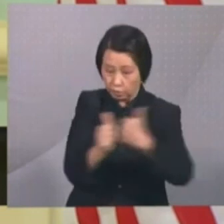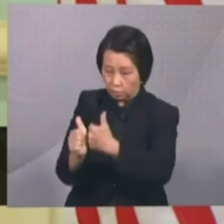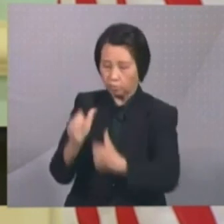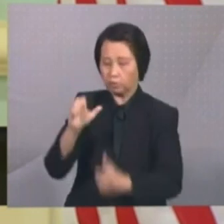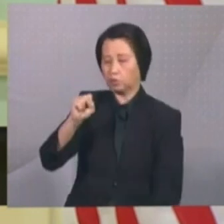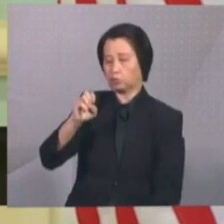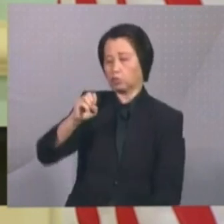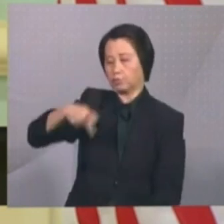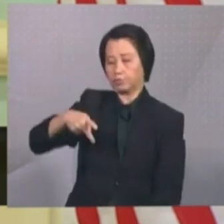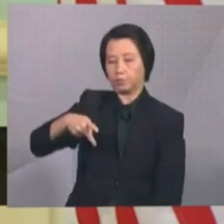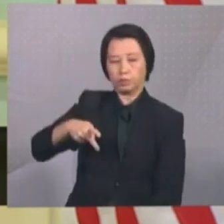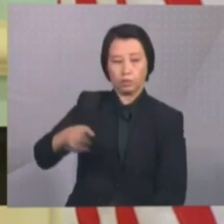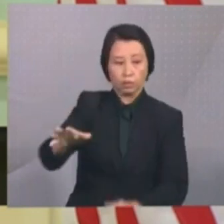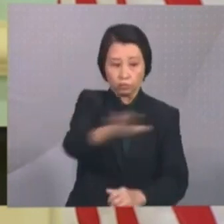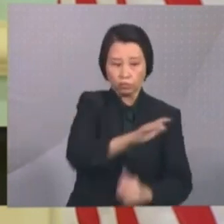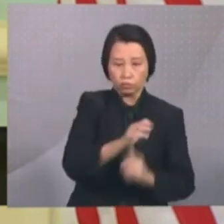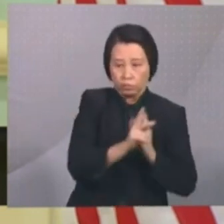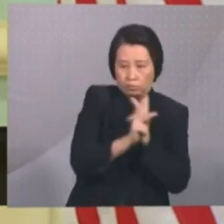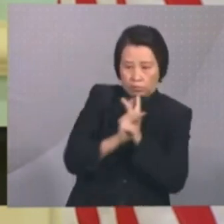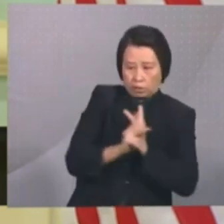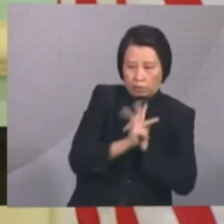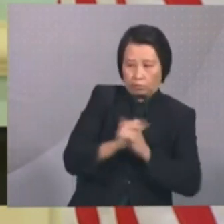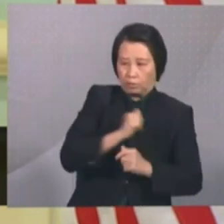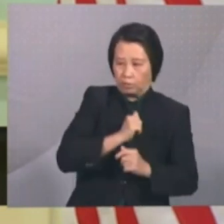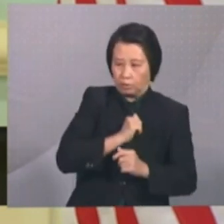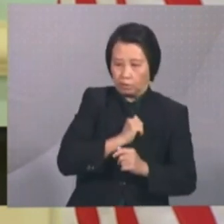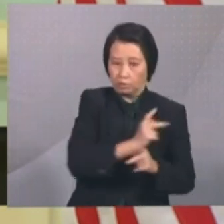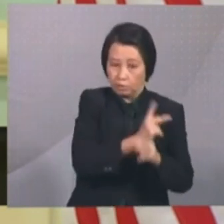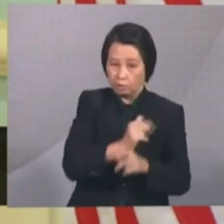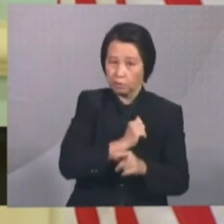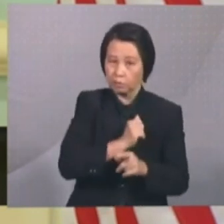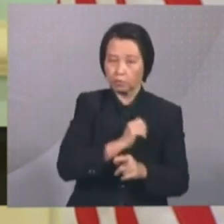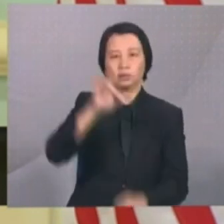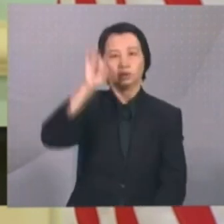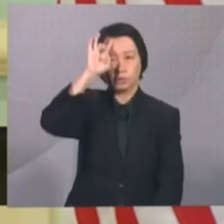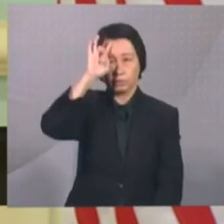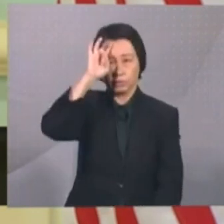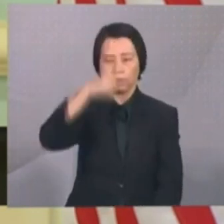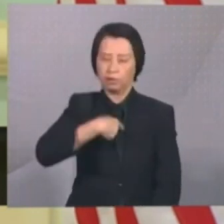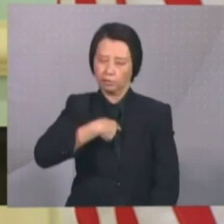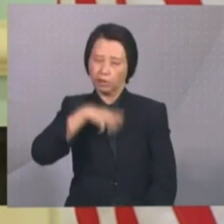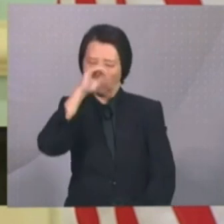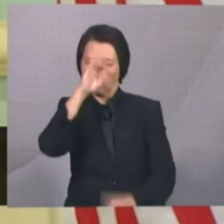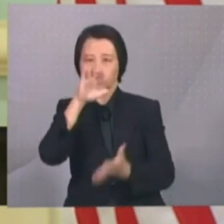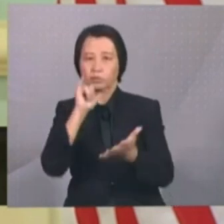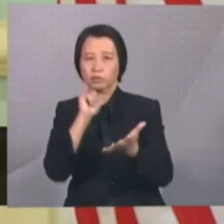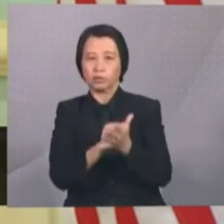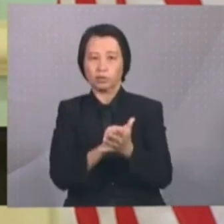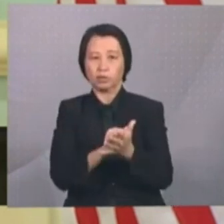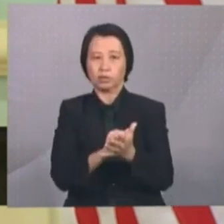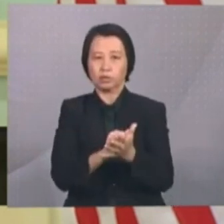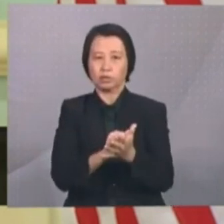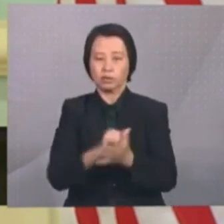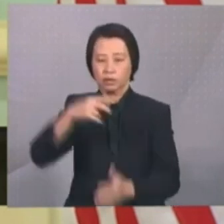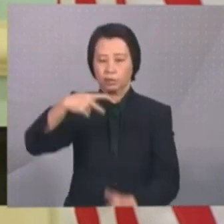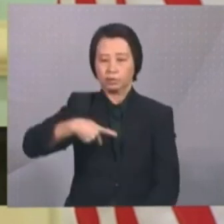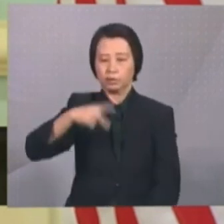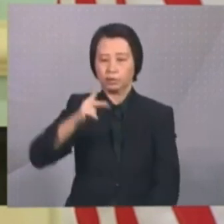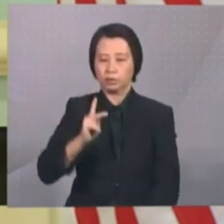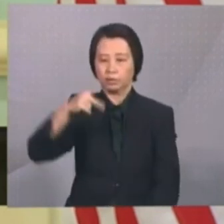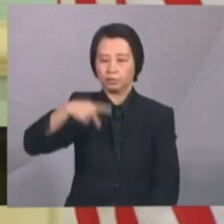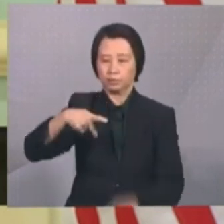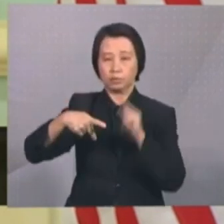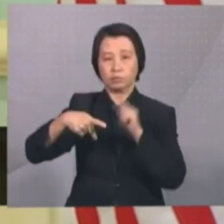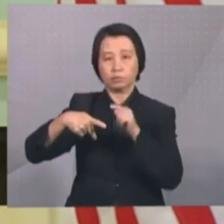e-shop dan semua mengawal Saga Kediri Insyaallah ke yakin Hai BJB